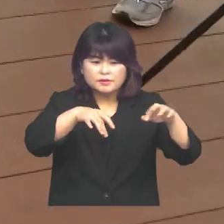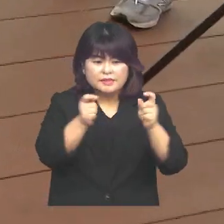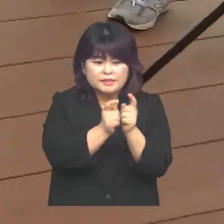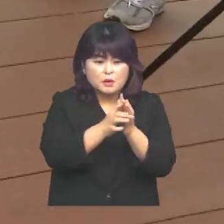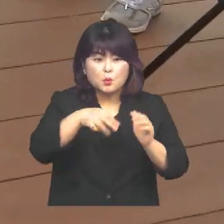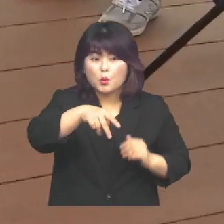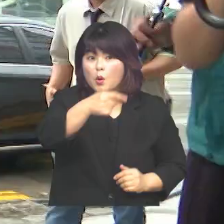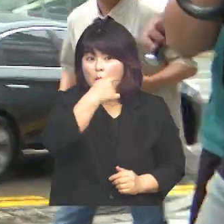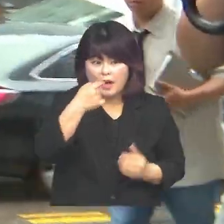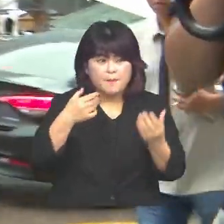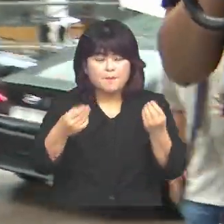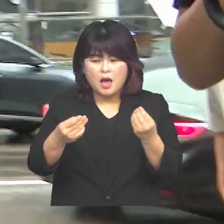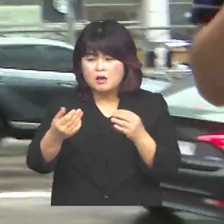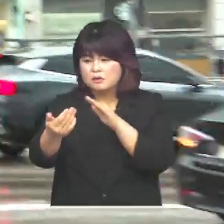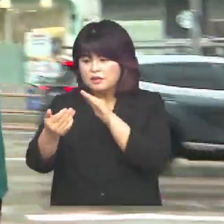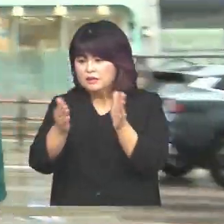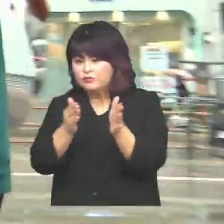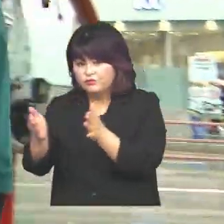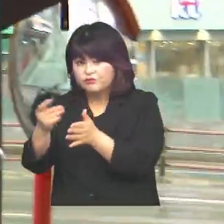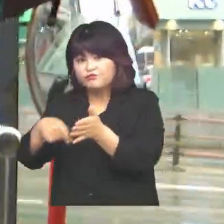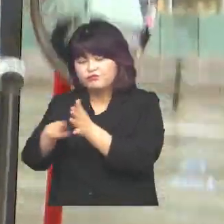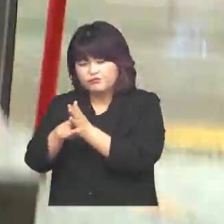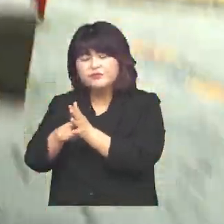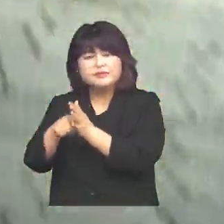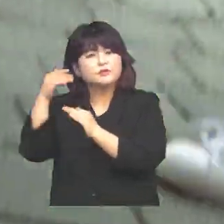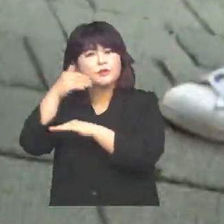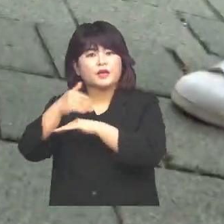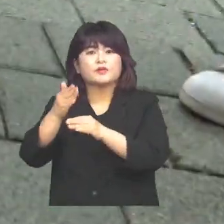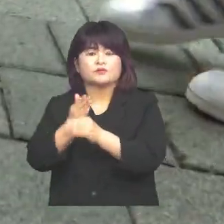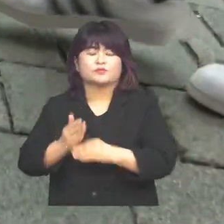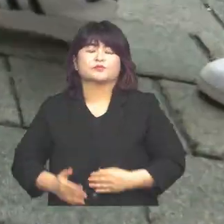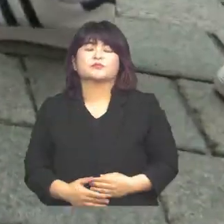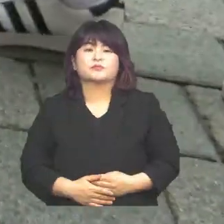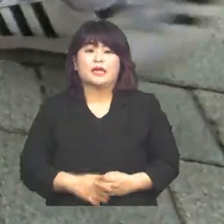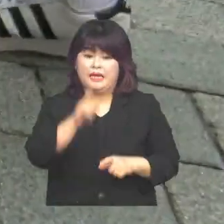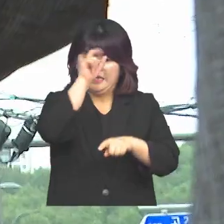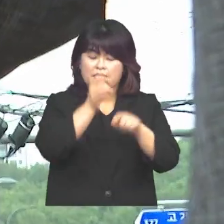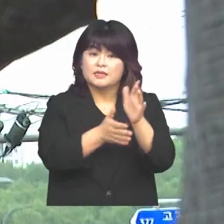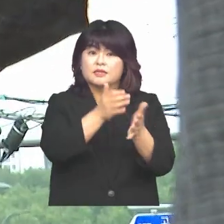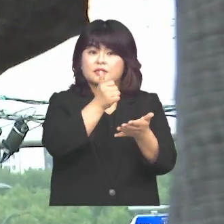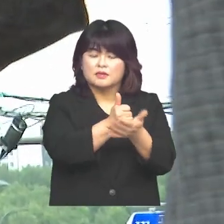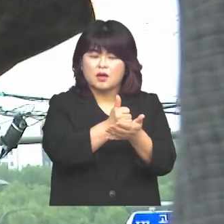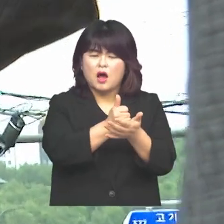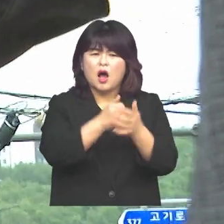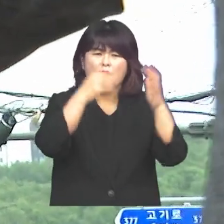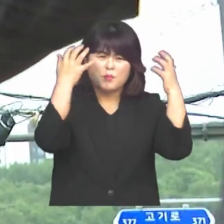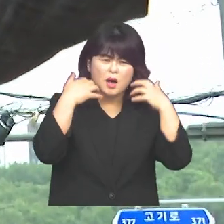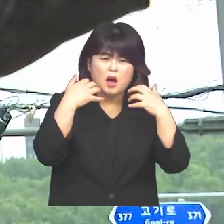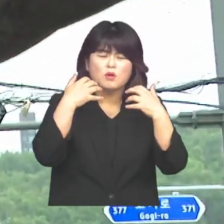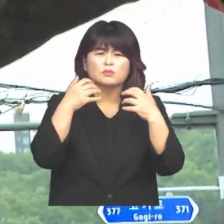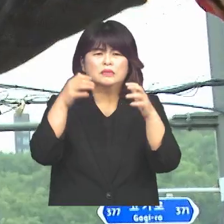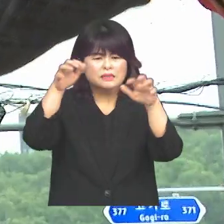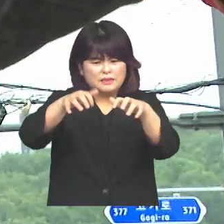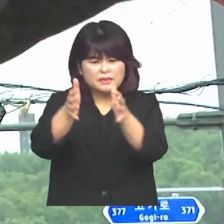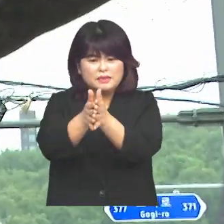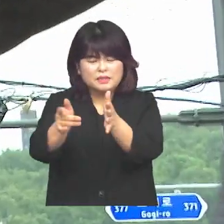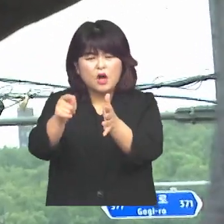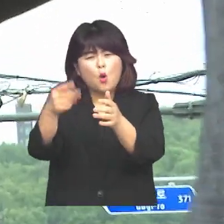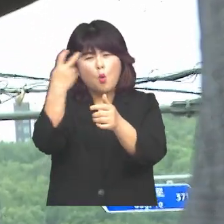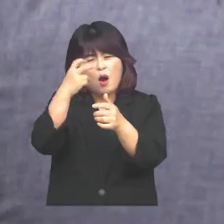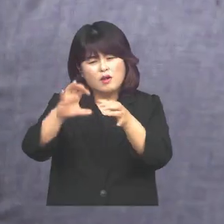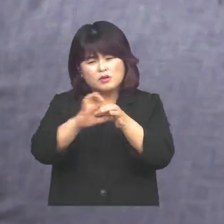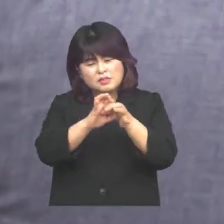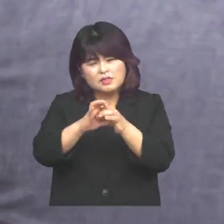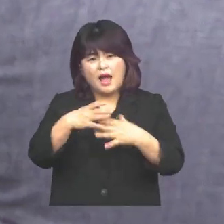지역을 로드 체킹하는 등 재난에 대한 사전 대응 체계를 갖출 예정입니다. 이상일 시장은 장마와 폭염이